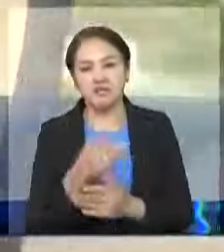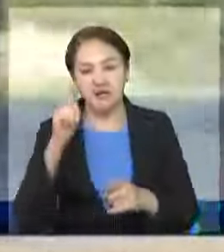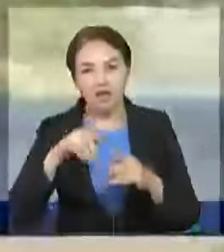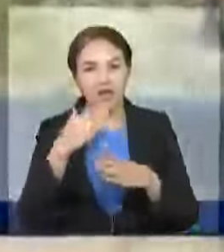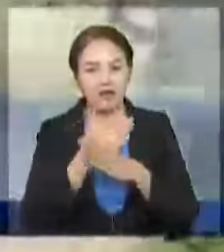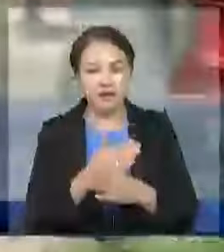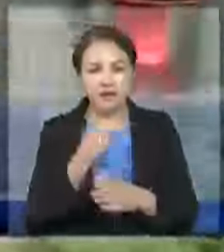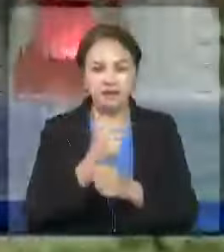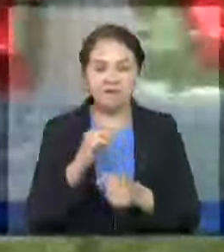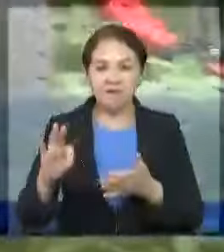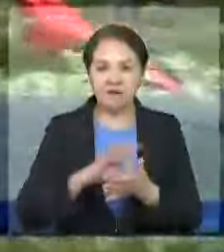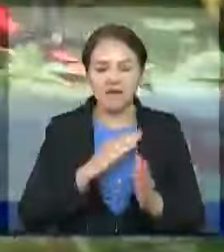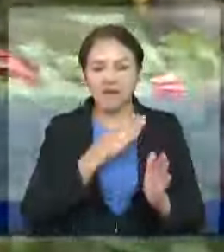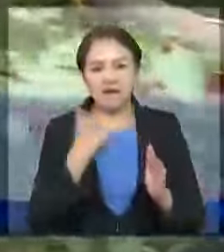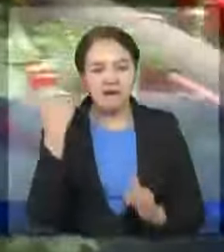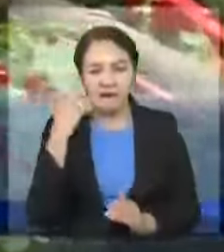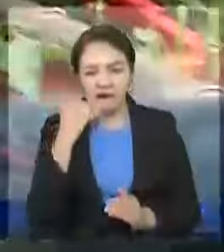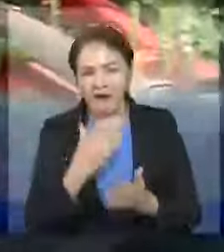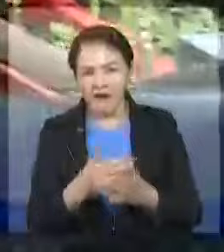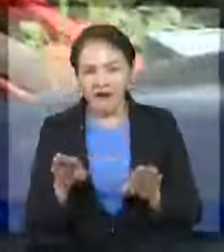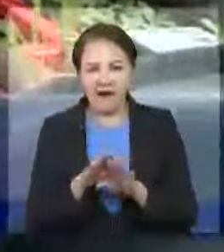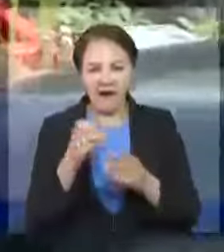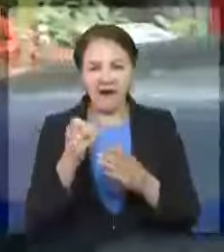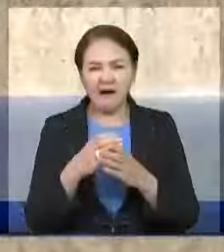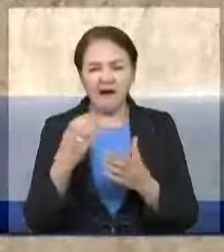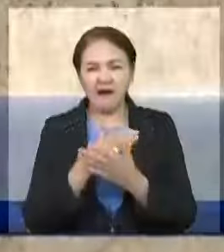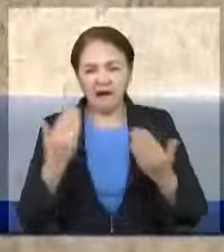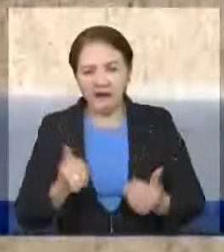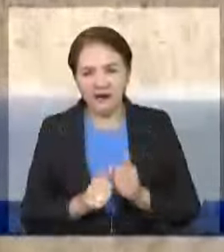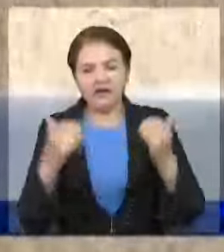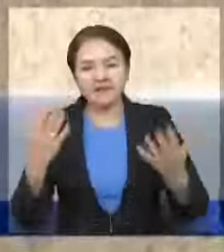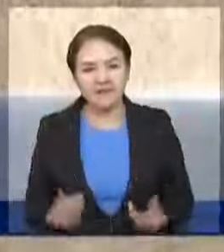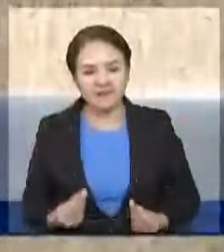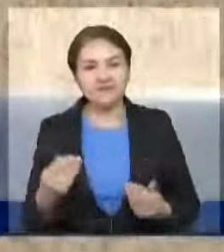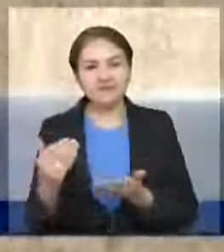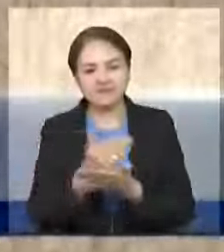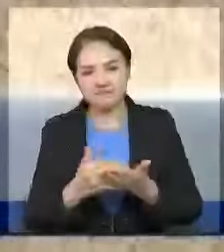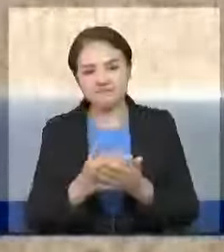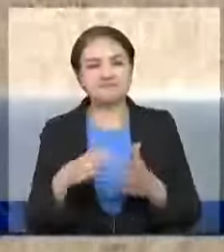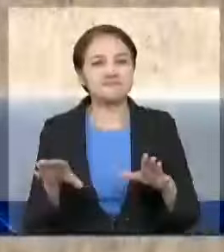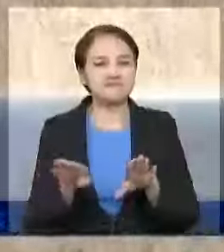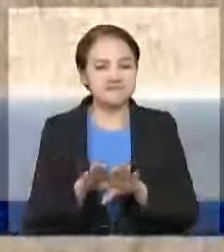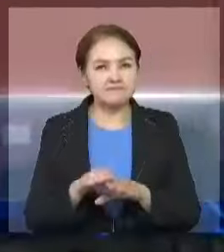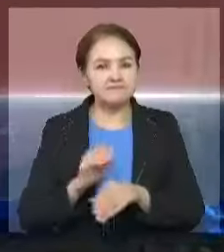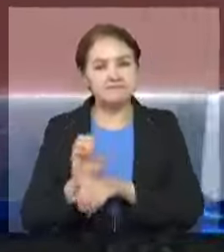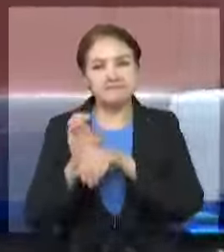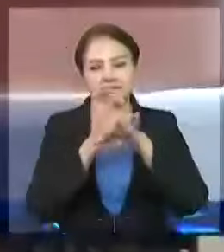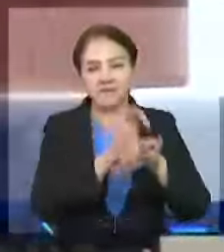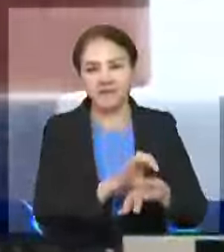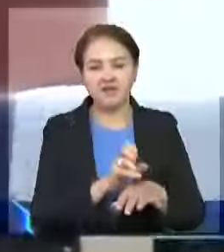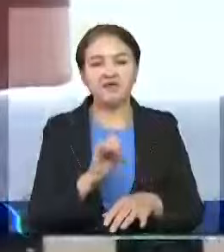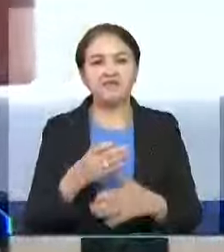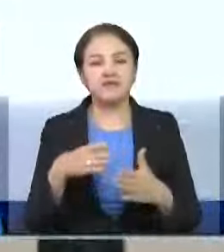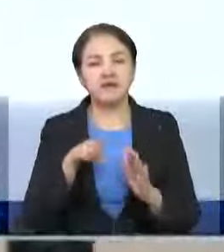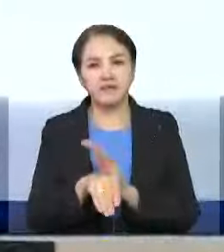помогает выполнять работу быстро и аккуратно. С помощью этих 2 комбайнов здесь ежедневно собирают 100 тонн зерна. Собранное зерно вывозится на склад. Его